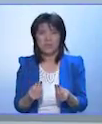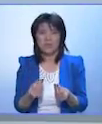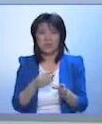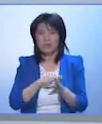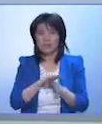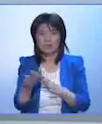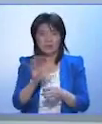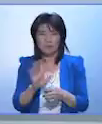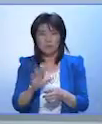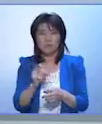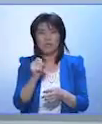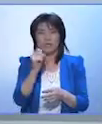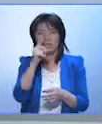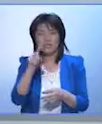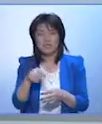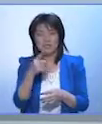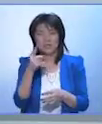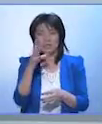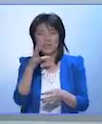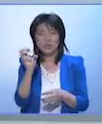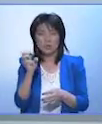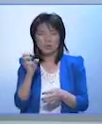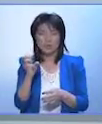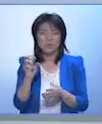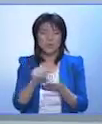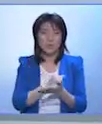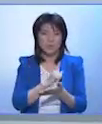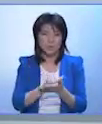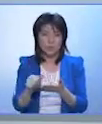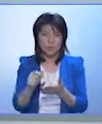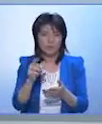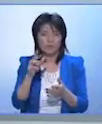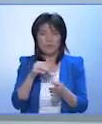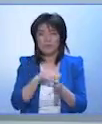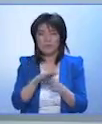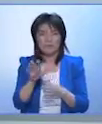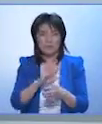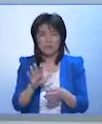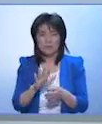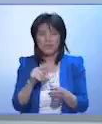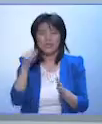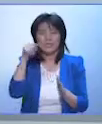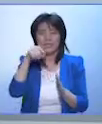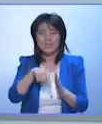атқаны 11,5 мың атқарушылық парақ. Оның ішінде